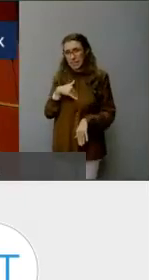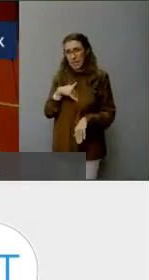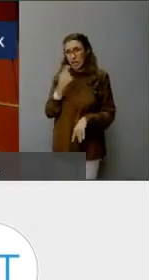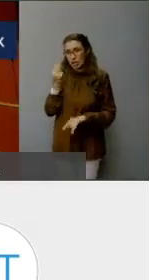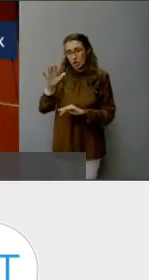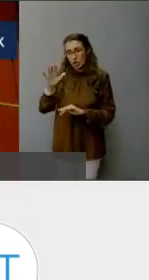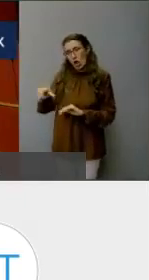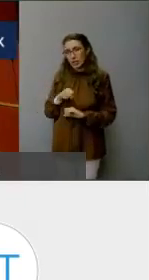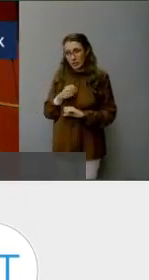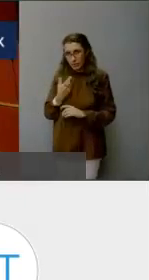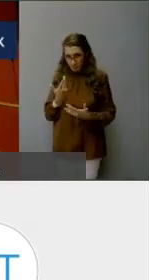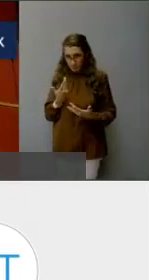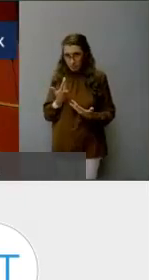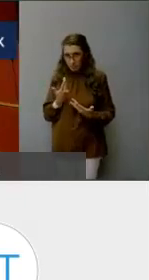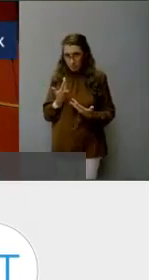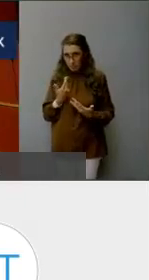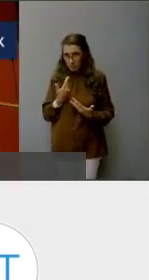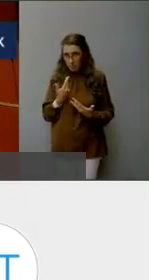soldi